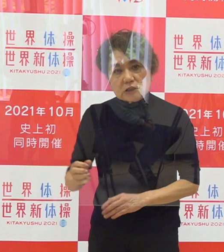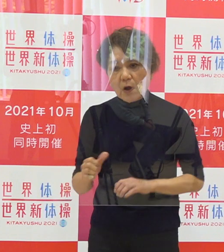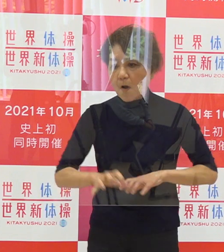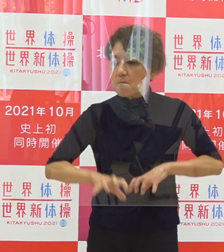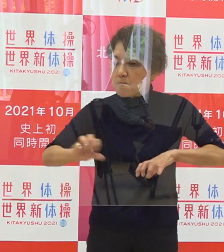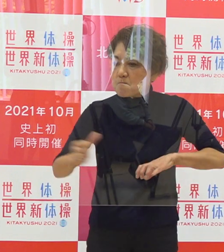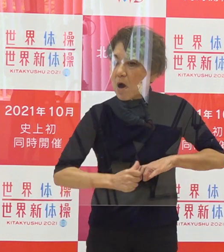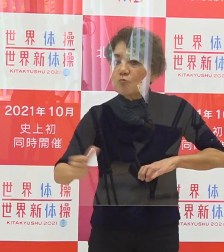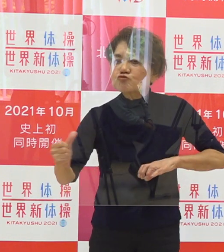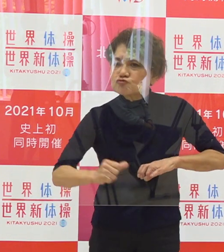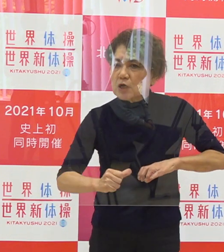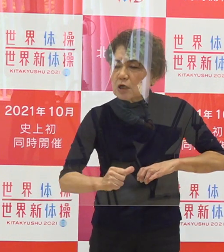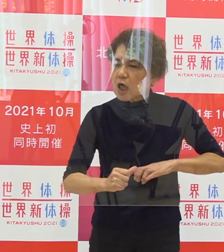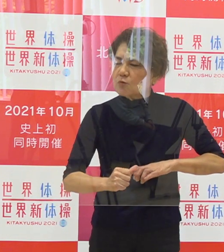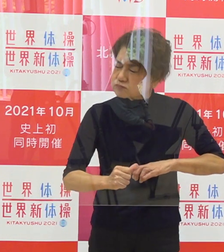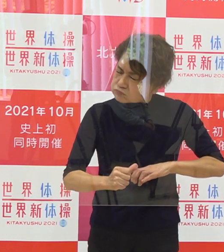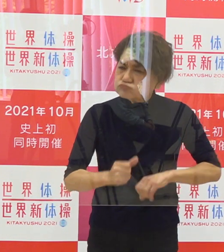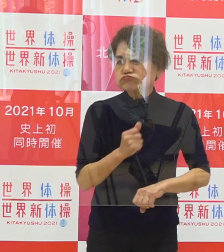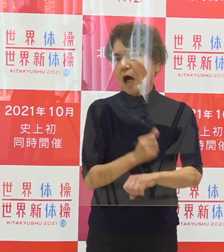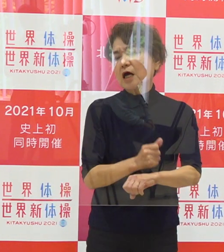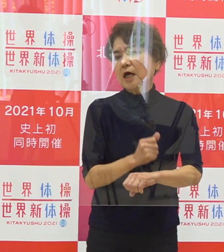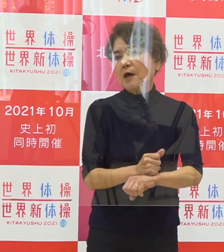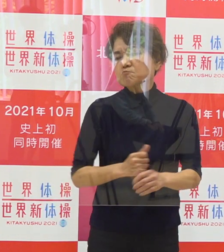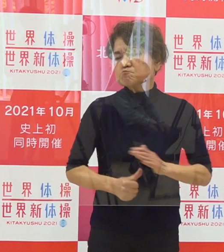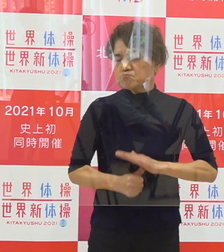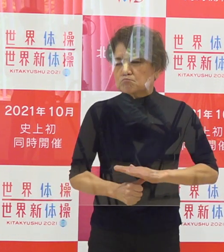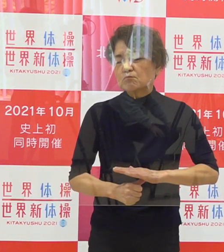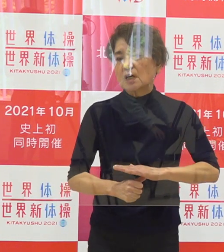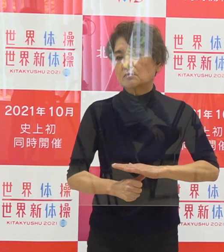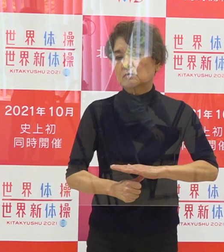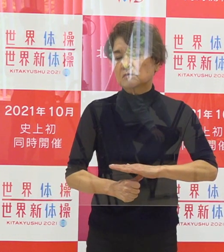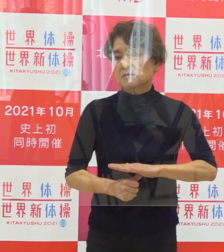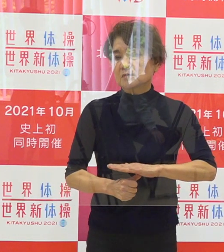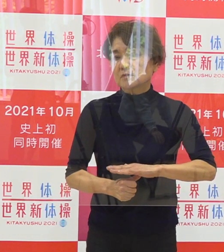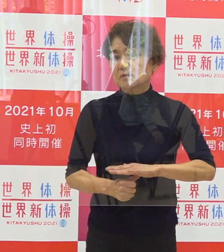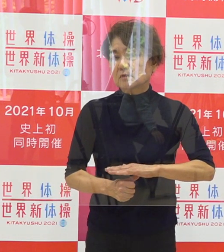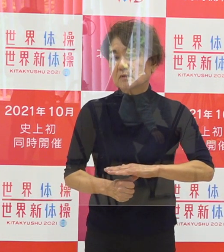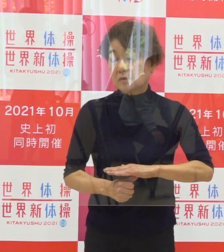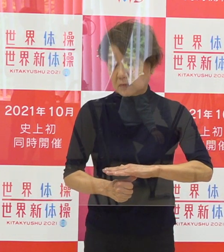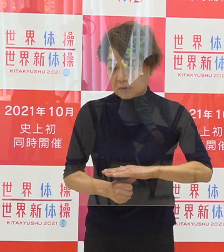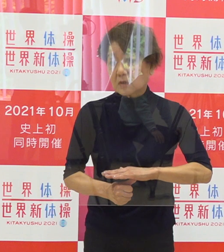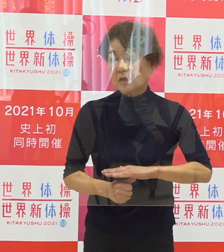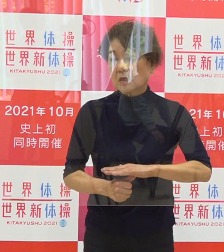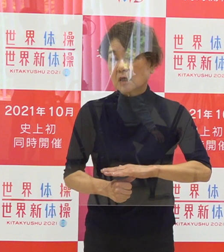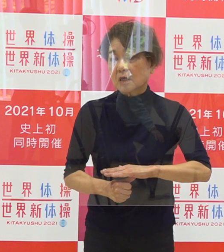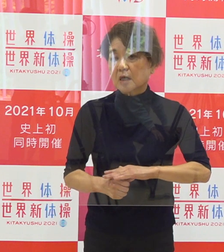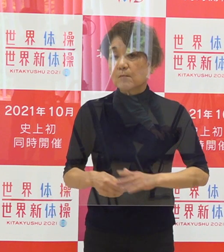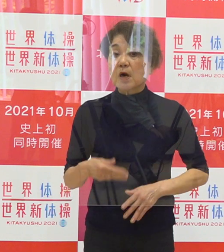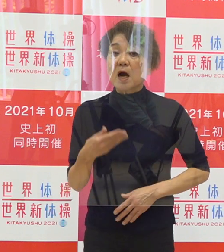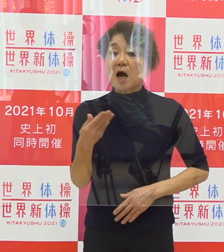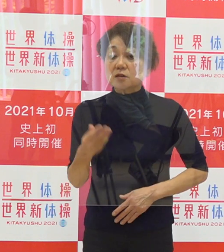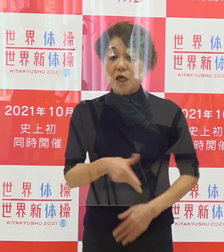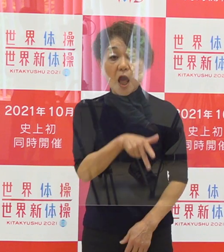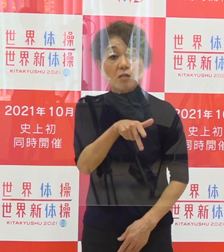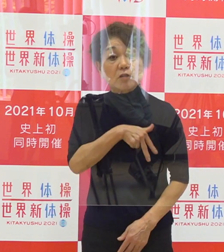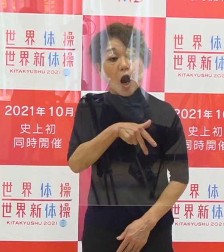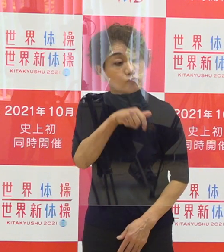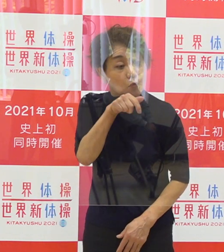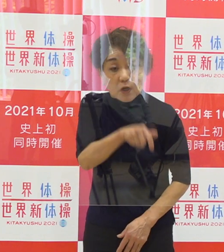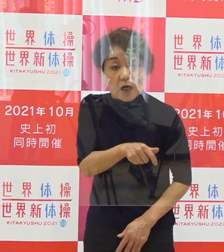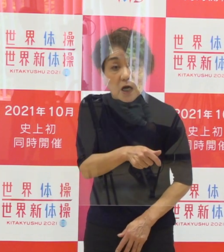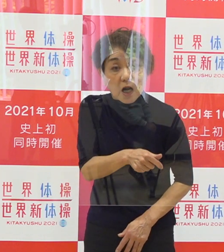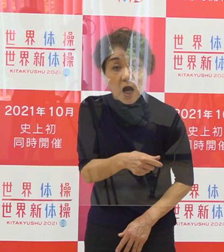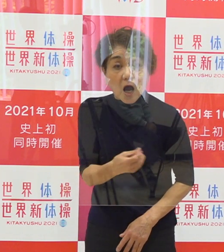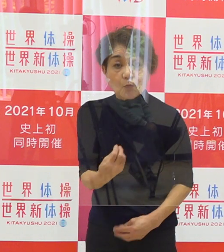で、窮屈な思いをして耐えてもらう、これできることは次続いてスタッフの中から感染